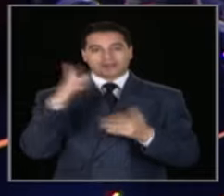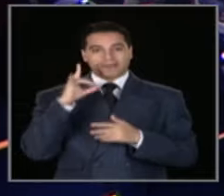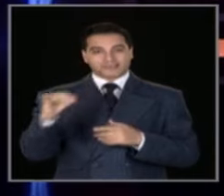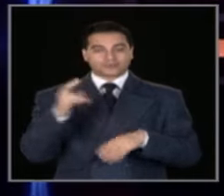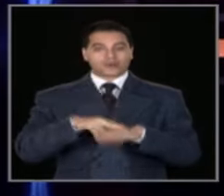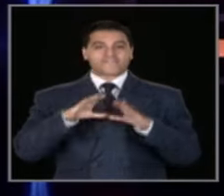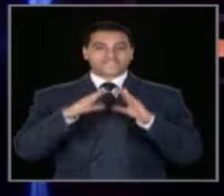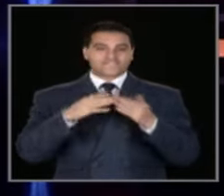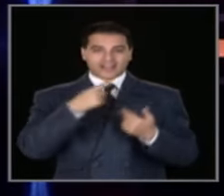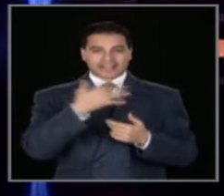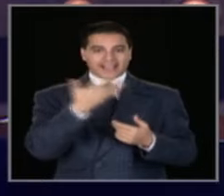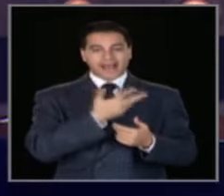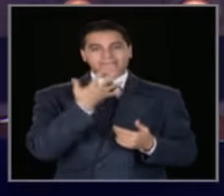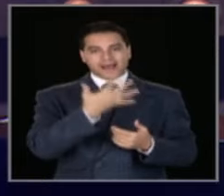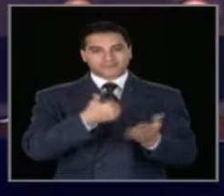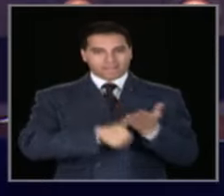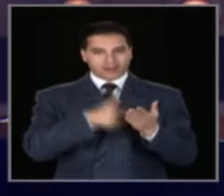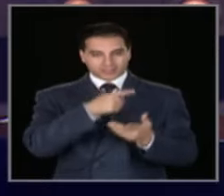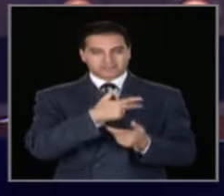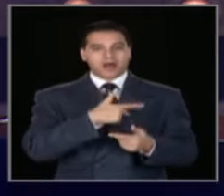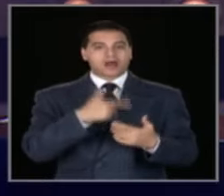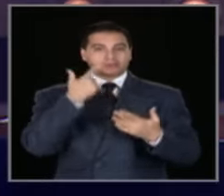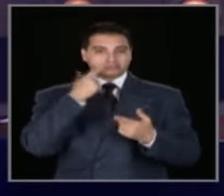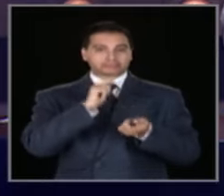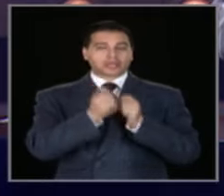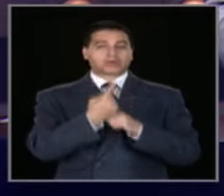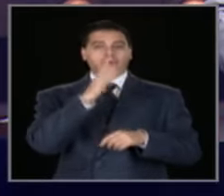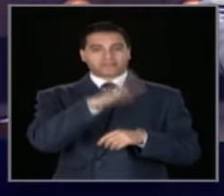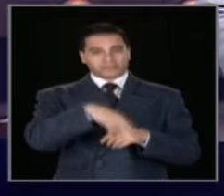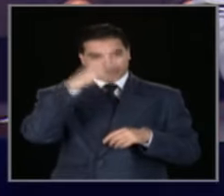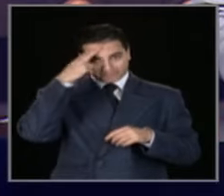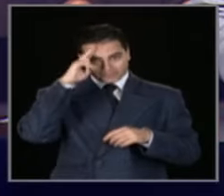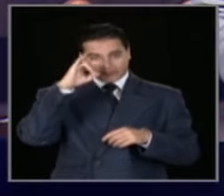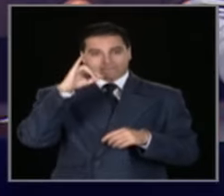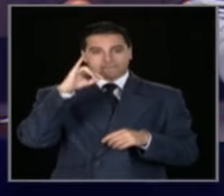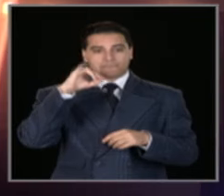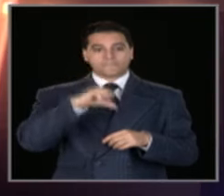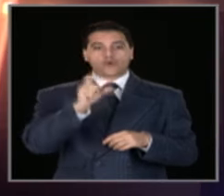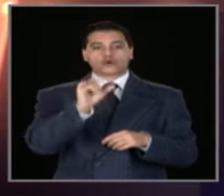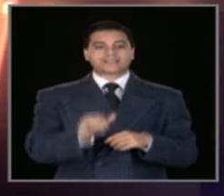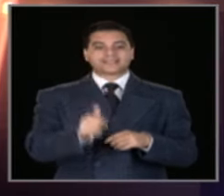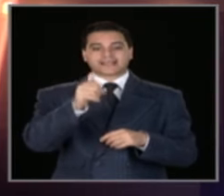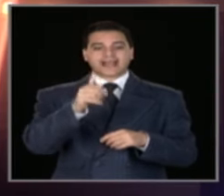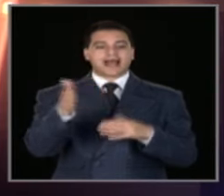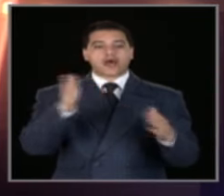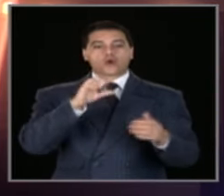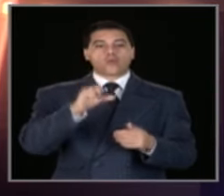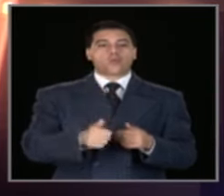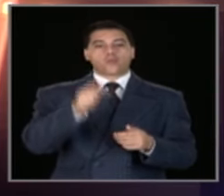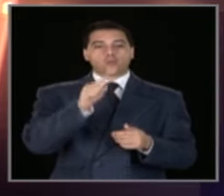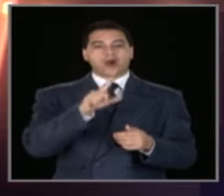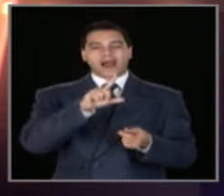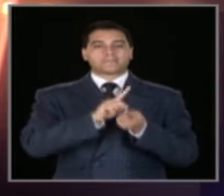البصمة 5، وفريق البصمة عندنا تغيير واحد، مونيا وائل نزلت مكان